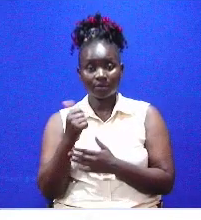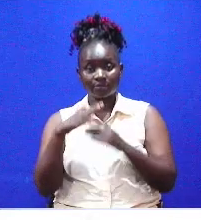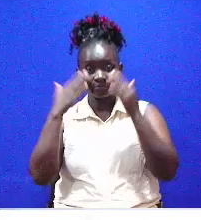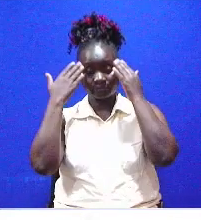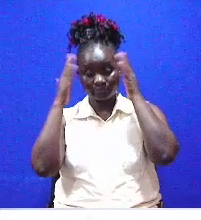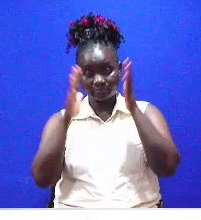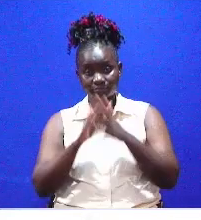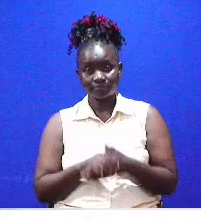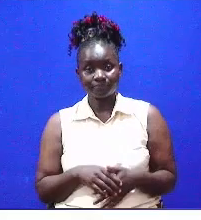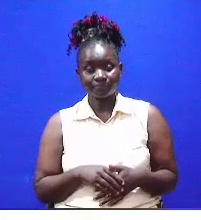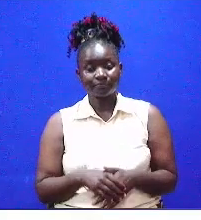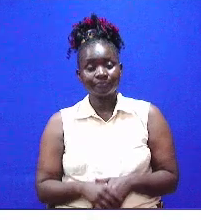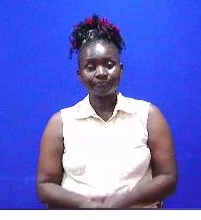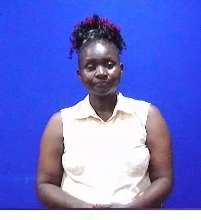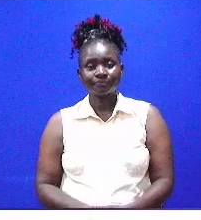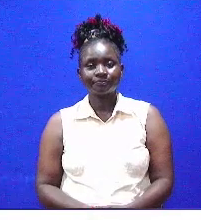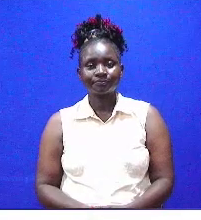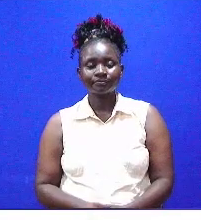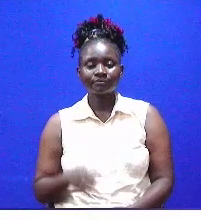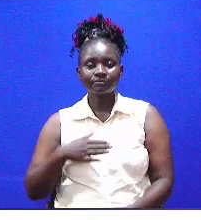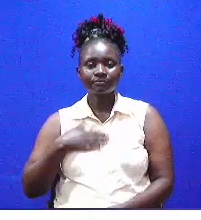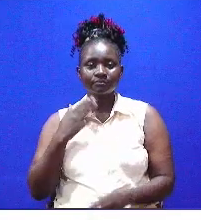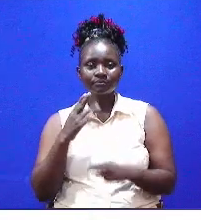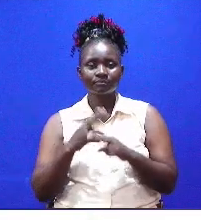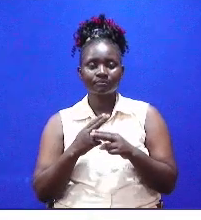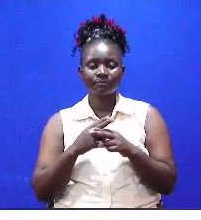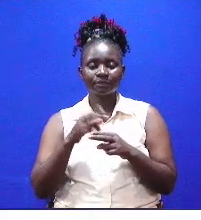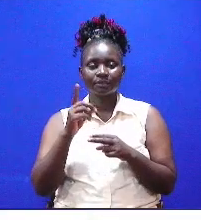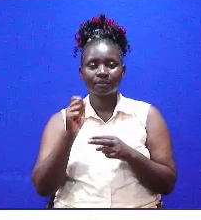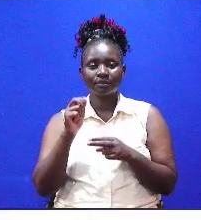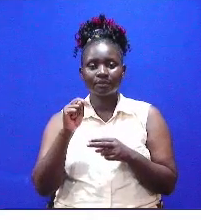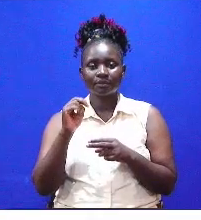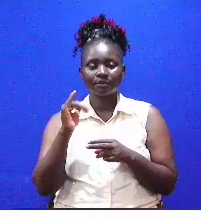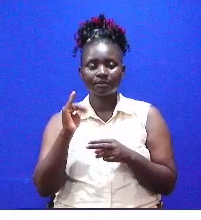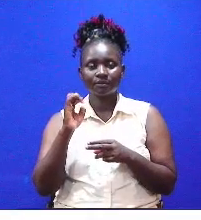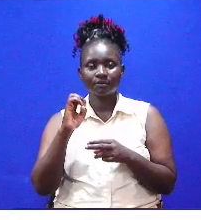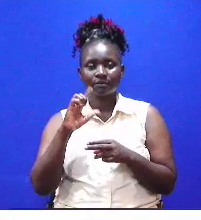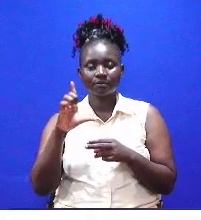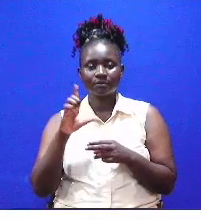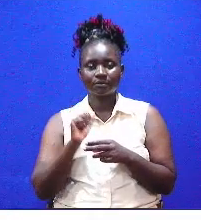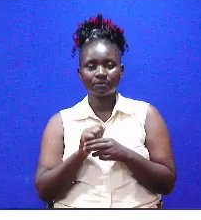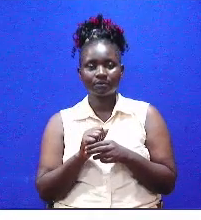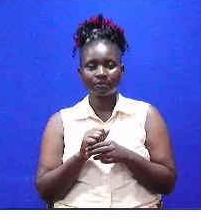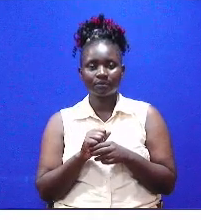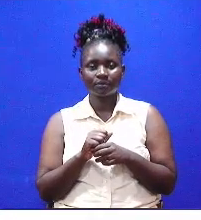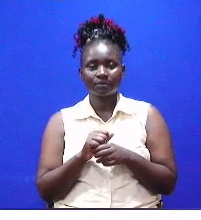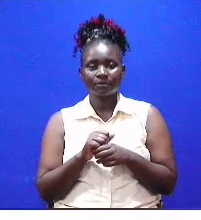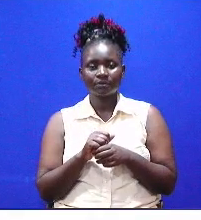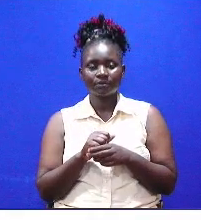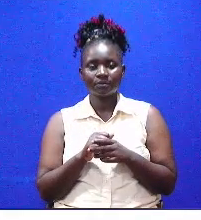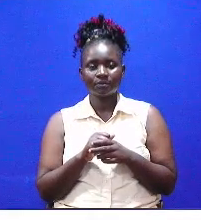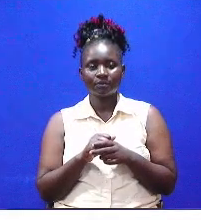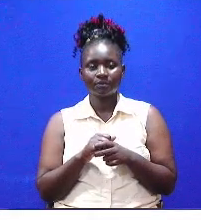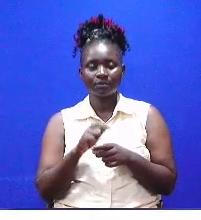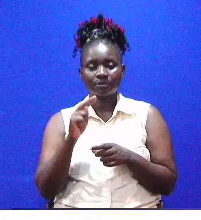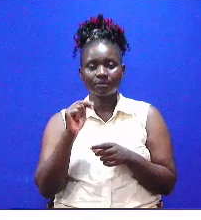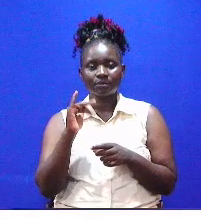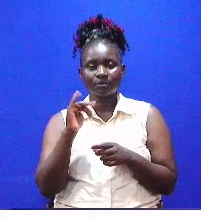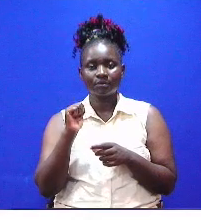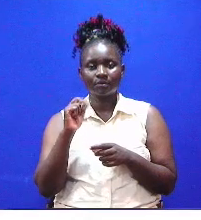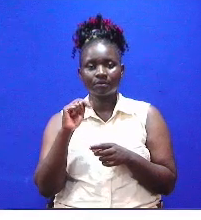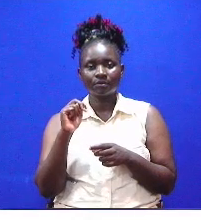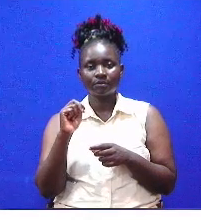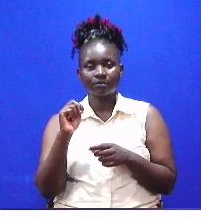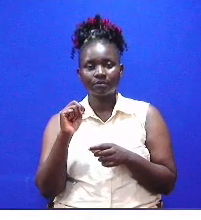ti anje tango ku Daniel Jansot cenabo Daniel Jansot nyangao Nabo que tema